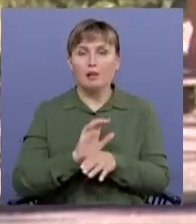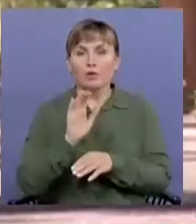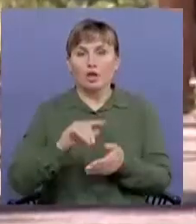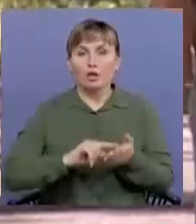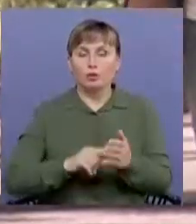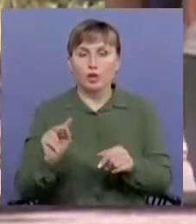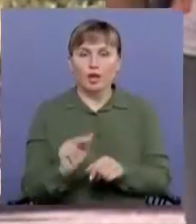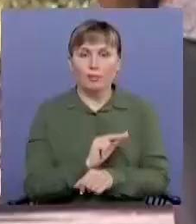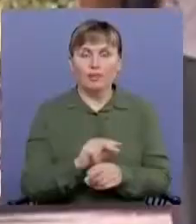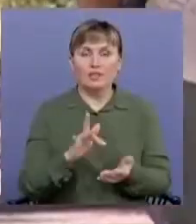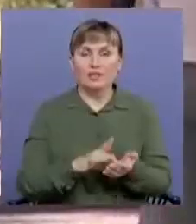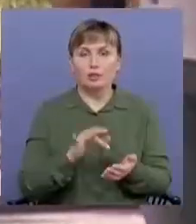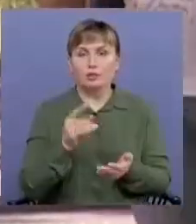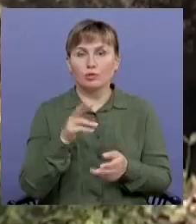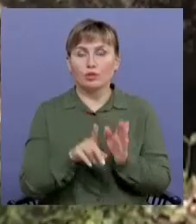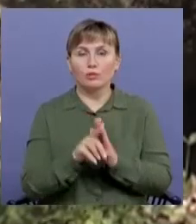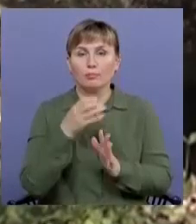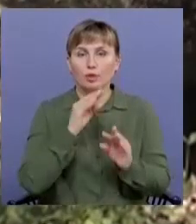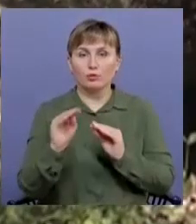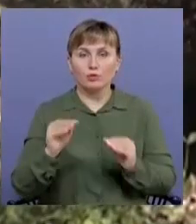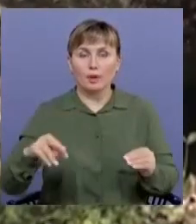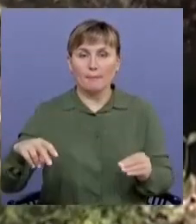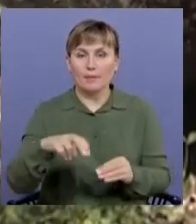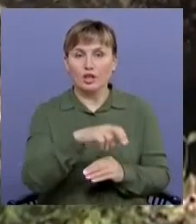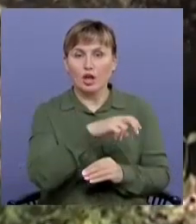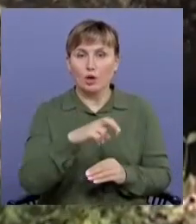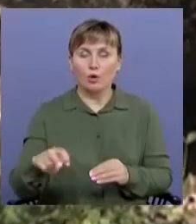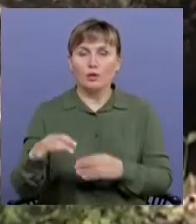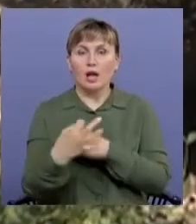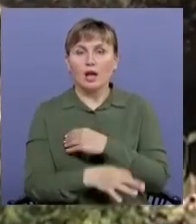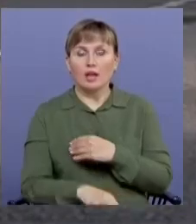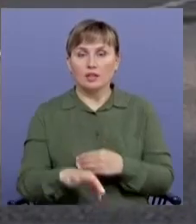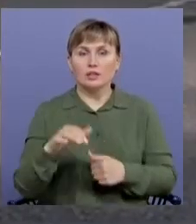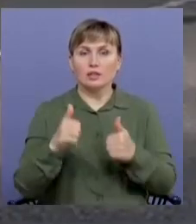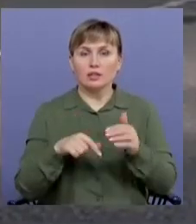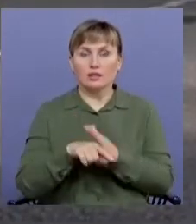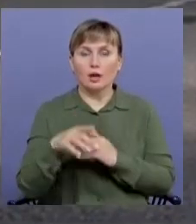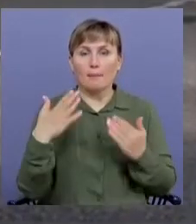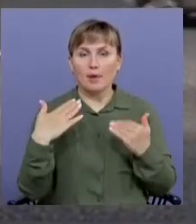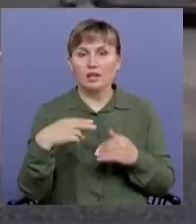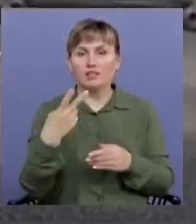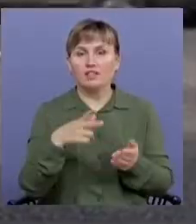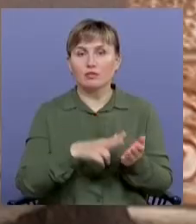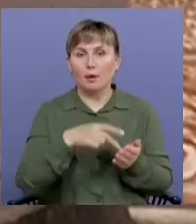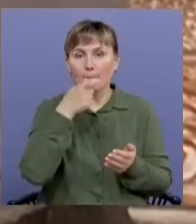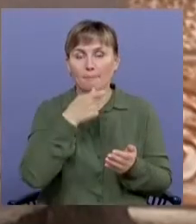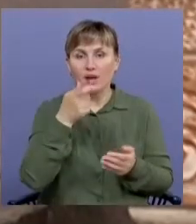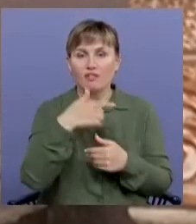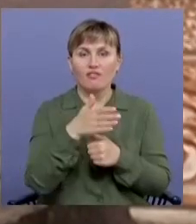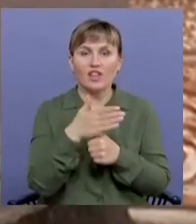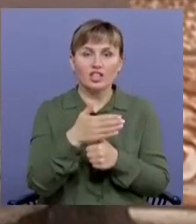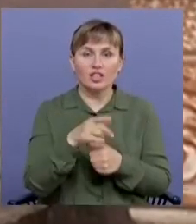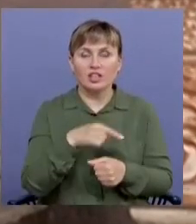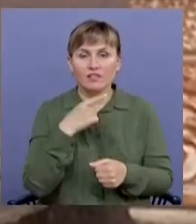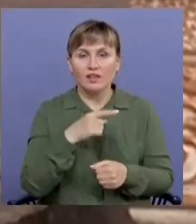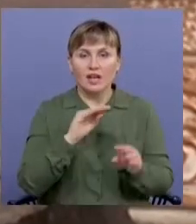реконструкции. С середины июня здесь начнут благоустройство пешеходной части. Конечно же, пункт реновации – парк 28 панфиловцев. Флажки, говорят